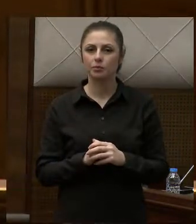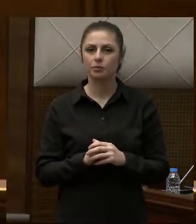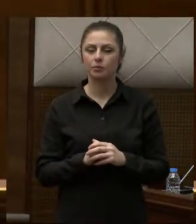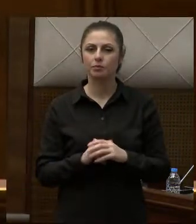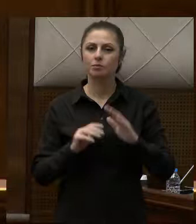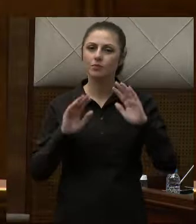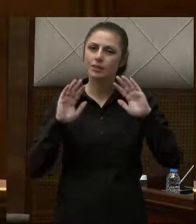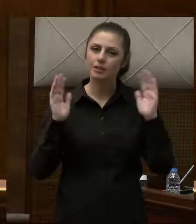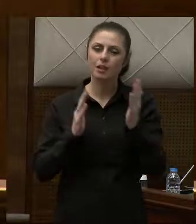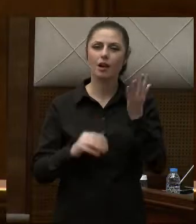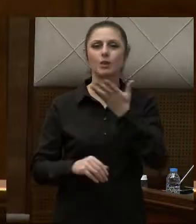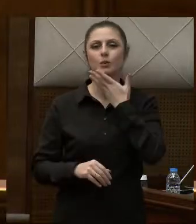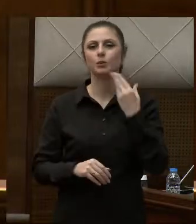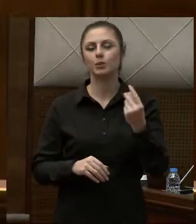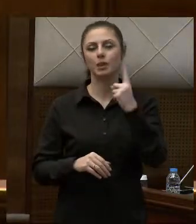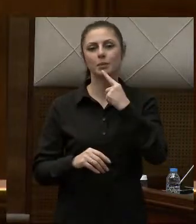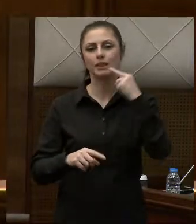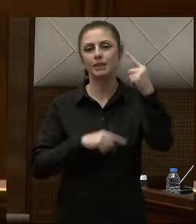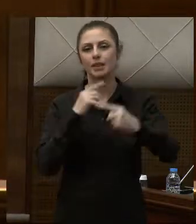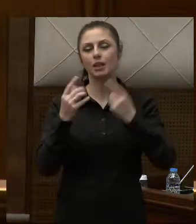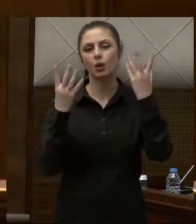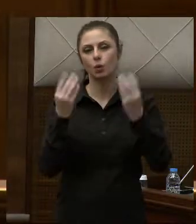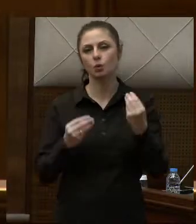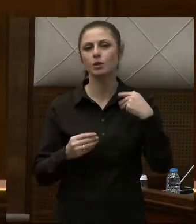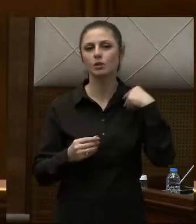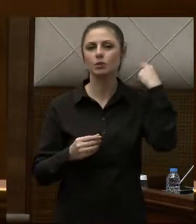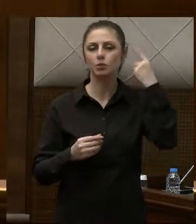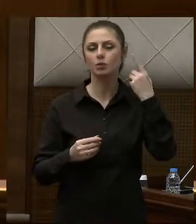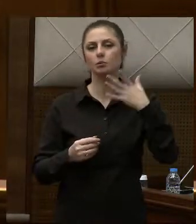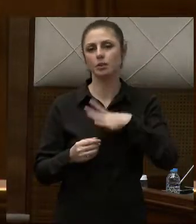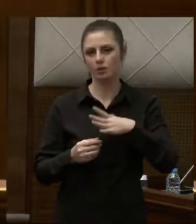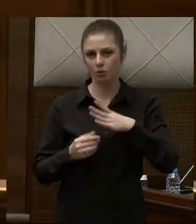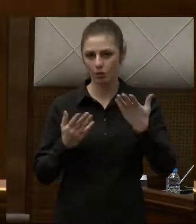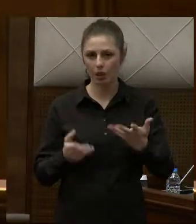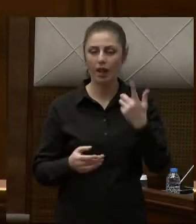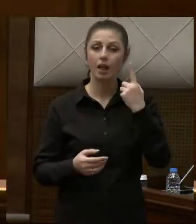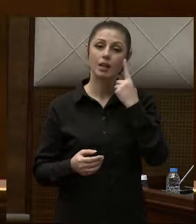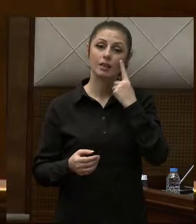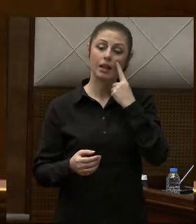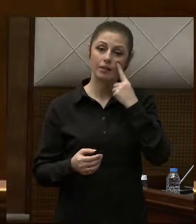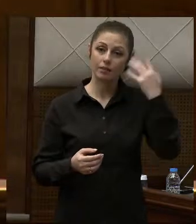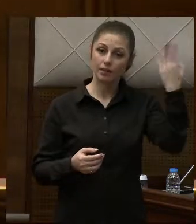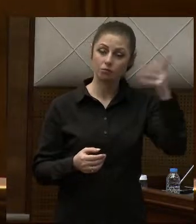daha güzel bir yıl yaşar umudundayız. Devletimizi yönetenler de